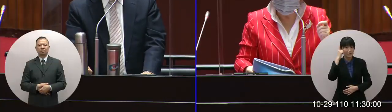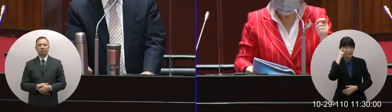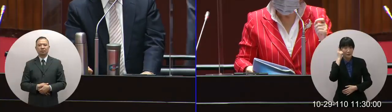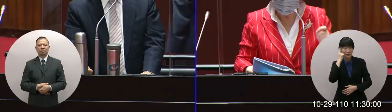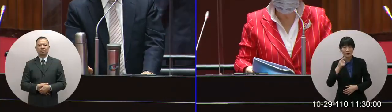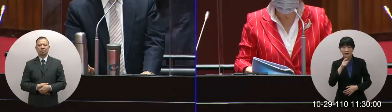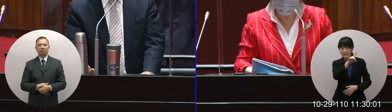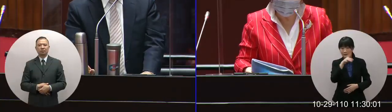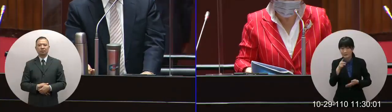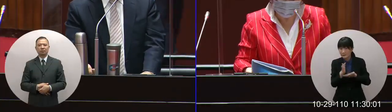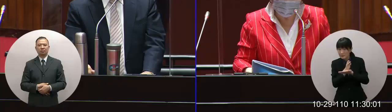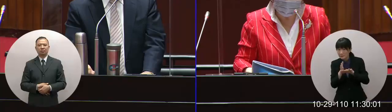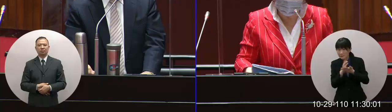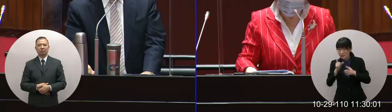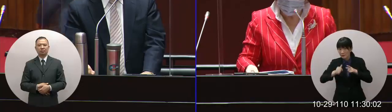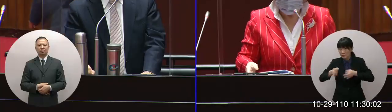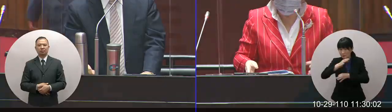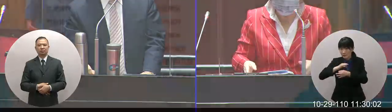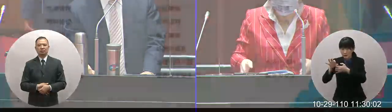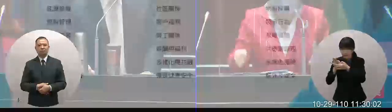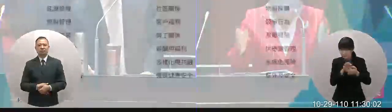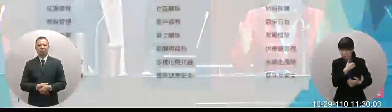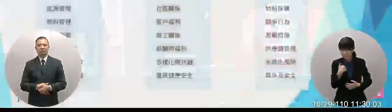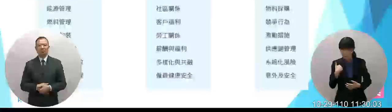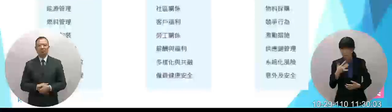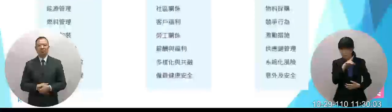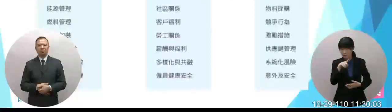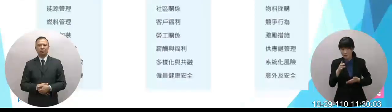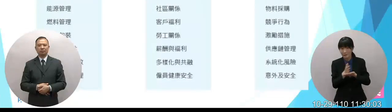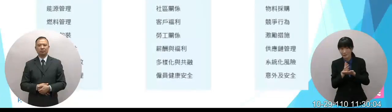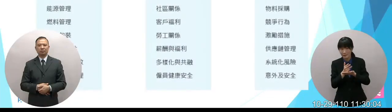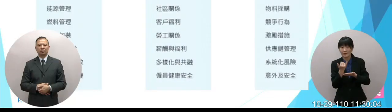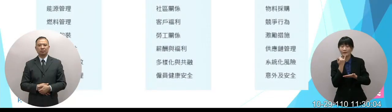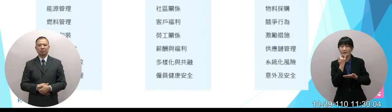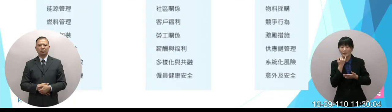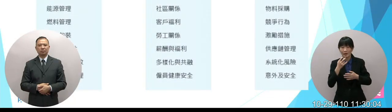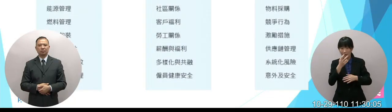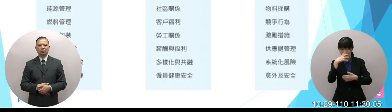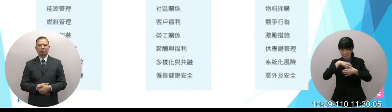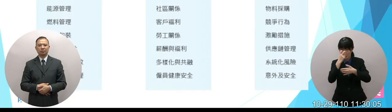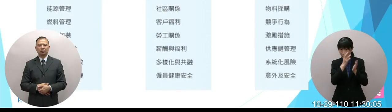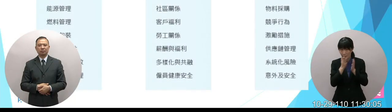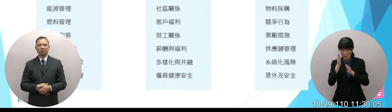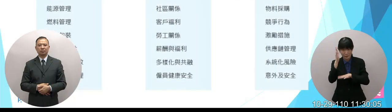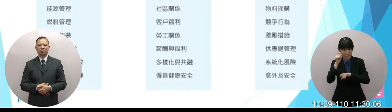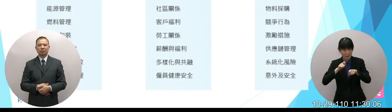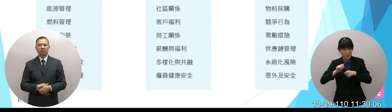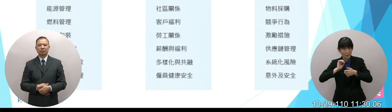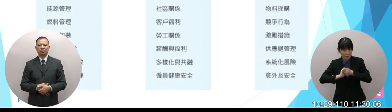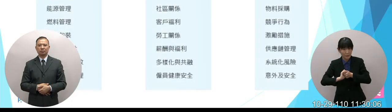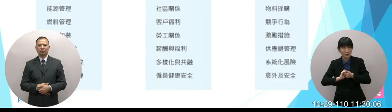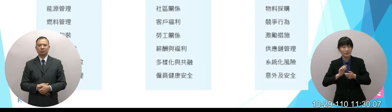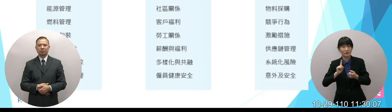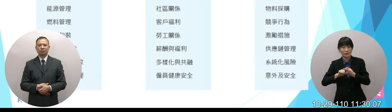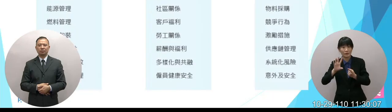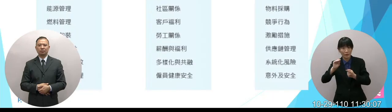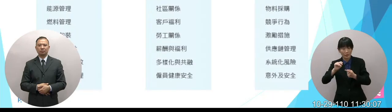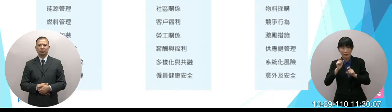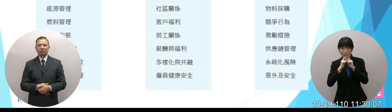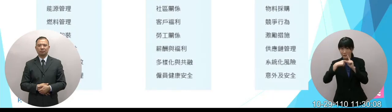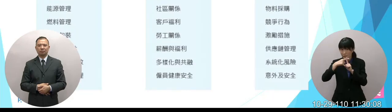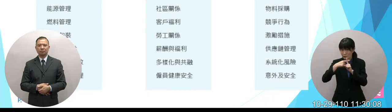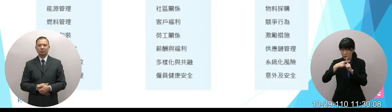一间企业永续经营的指标，可用来衡量企业经营管理的决策方向、经营效率、品